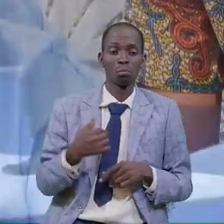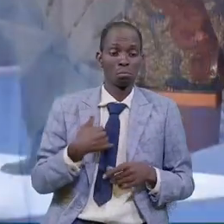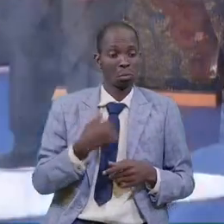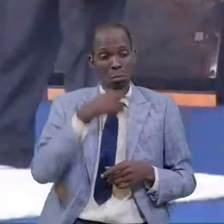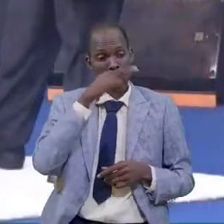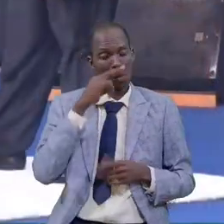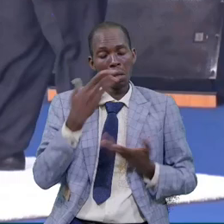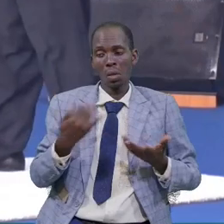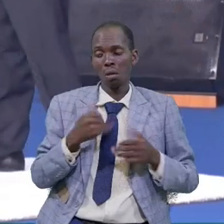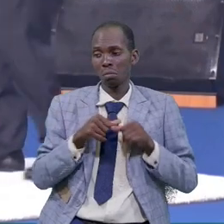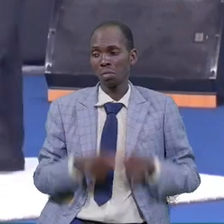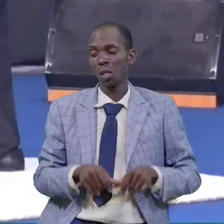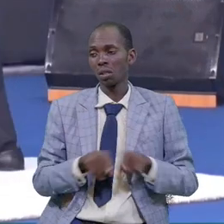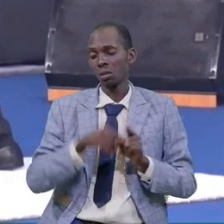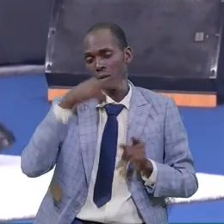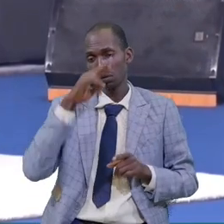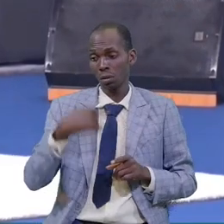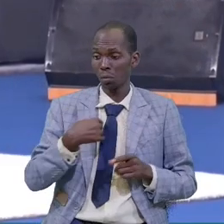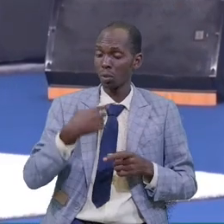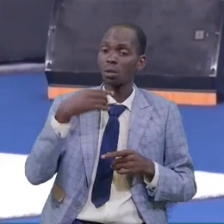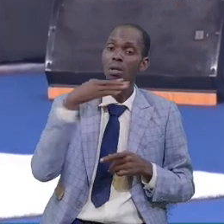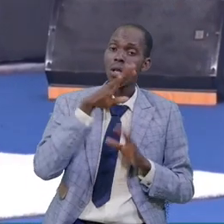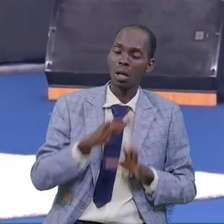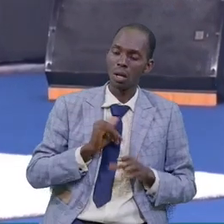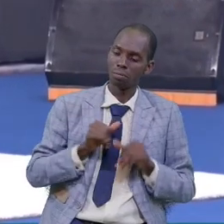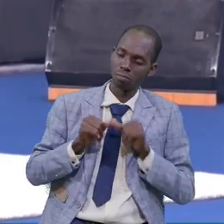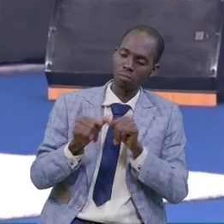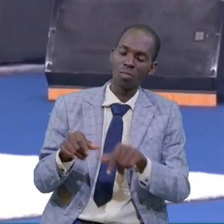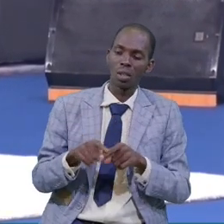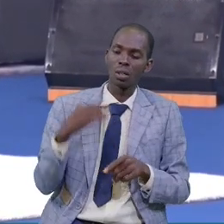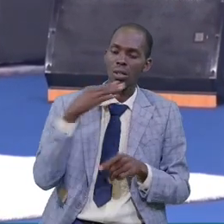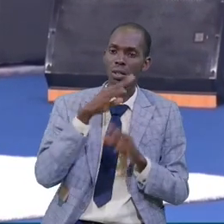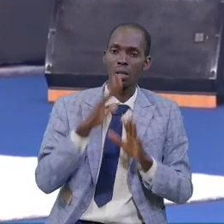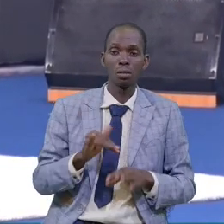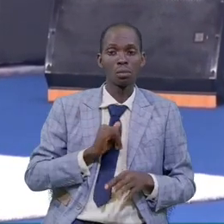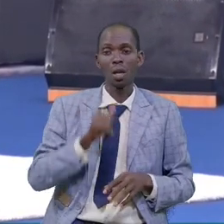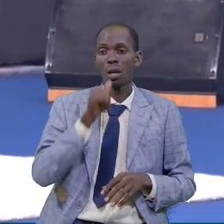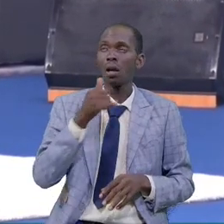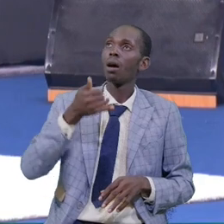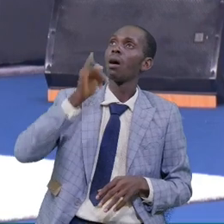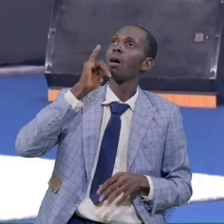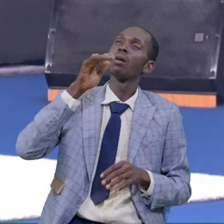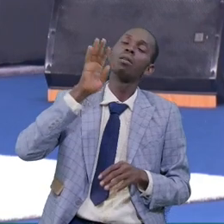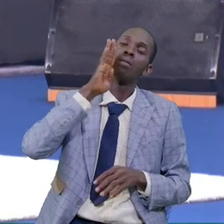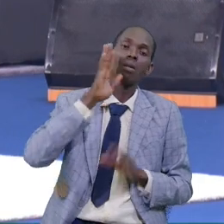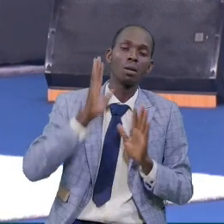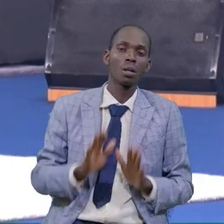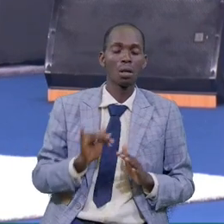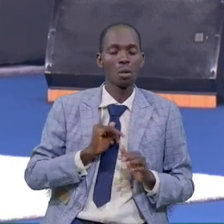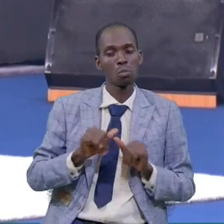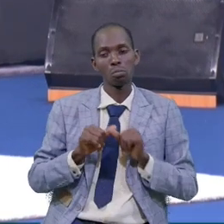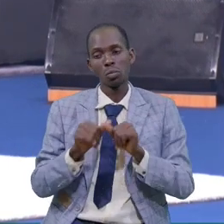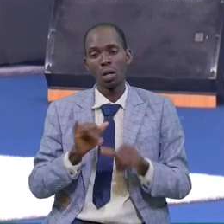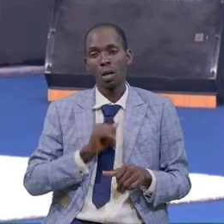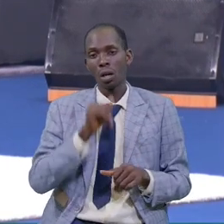Moi, je ne veux plus être un voleur. Je suis un menteur, je veux rester voleur. Je suis un soula, je veux rester soula. Ou je suis un fumeur, je veux rester